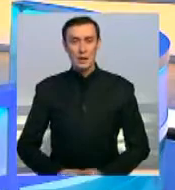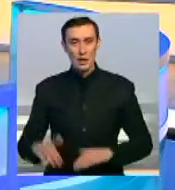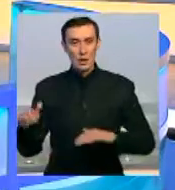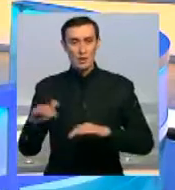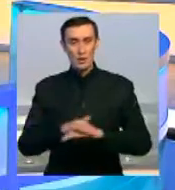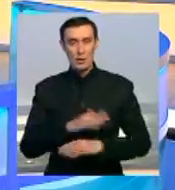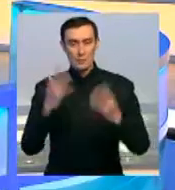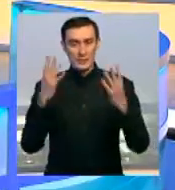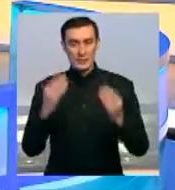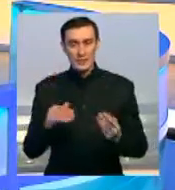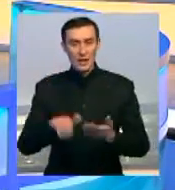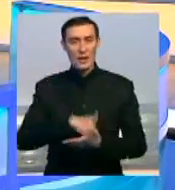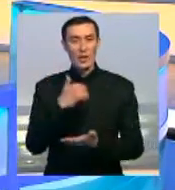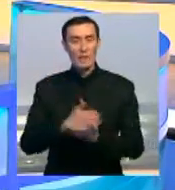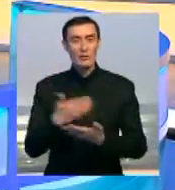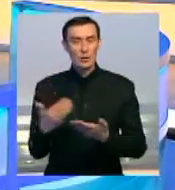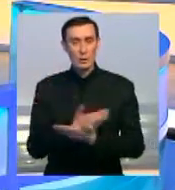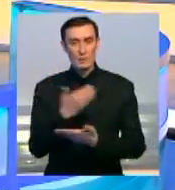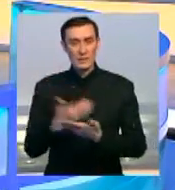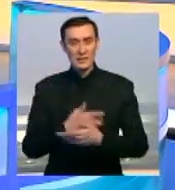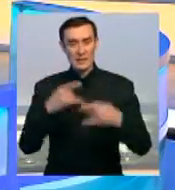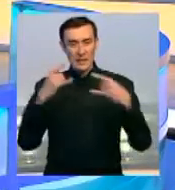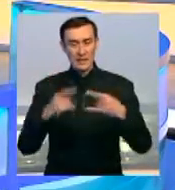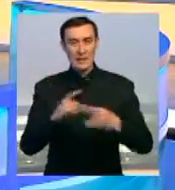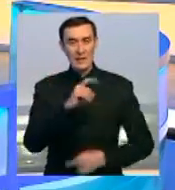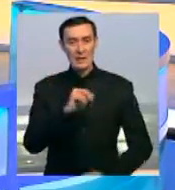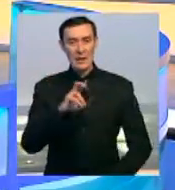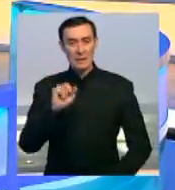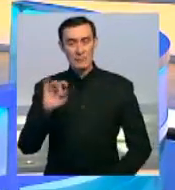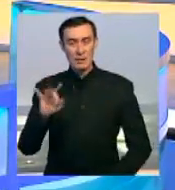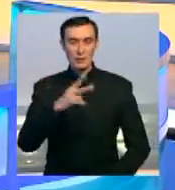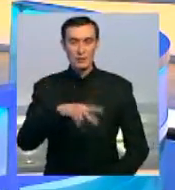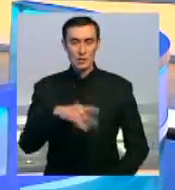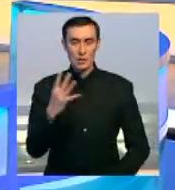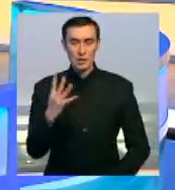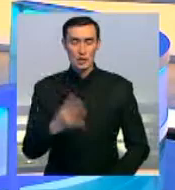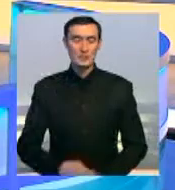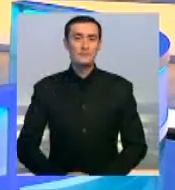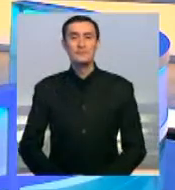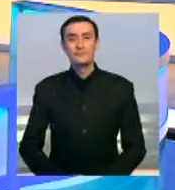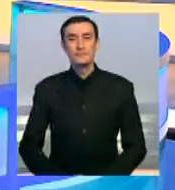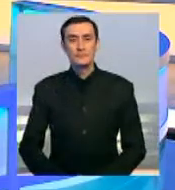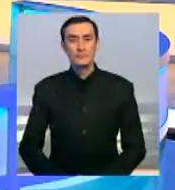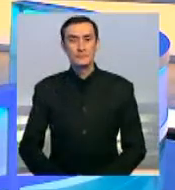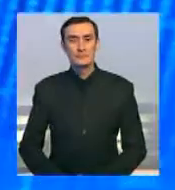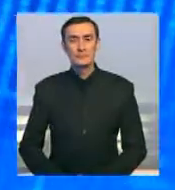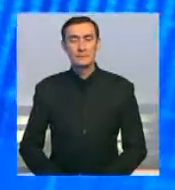эфире телеканала «Хабар 24 новости». Меня зовут Альфия Хайдарова. Здравствуйте. Сурдоперевод обеспечивает Хасан Исраилов.